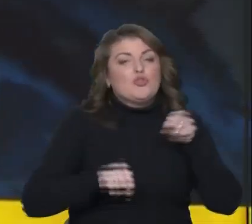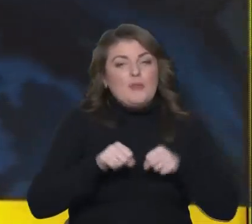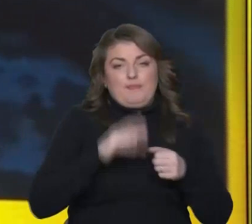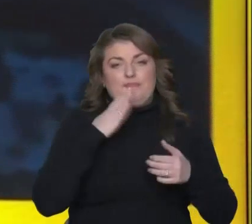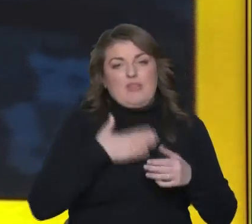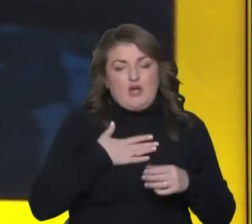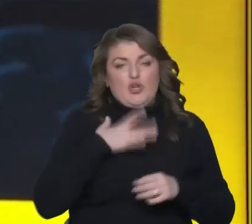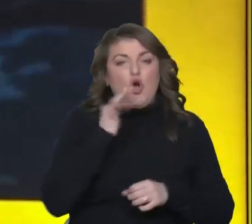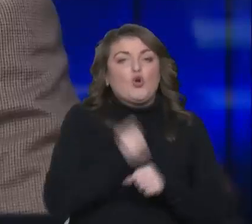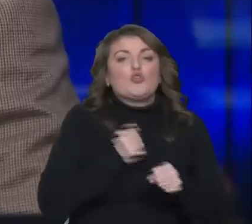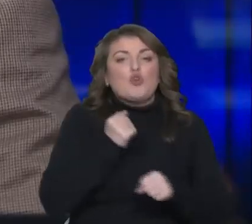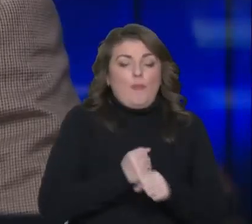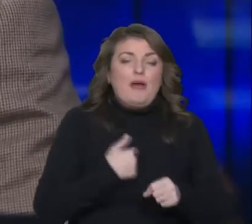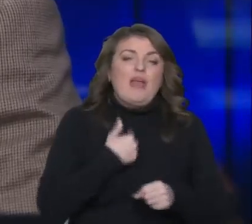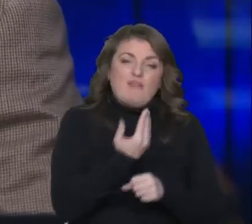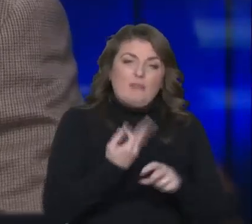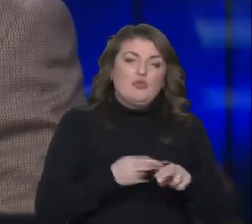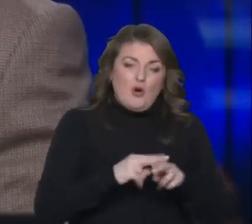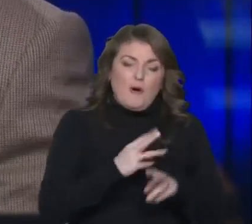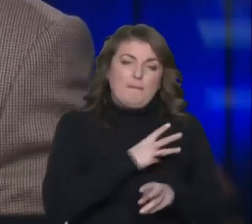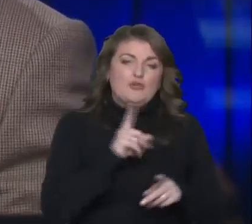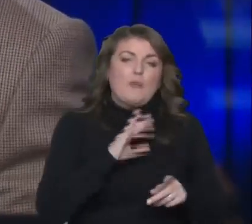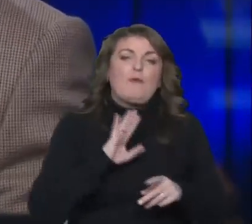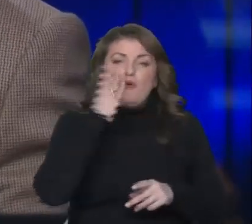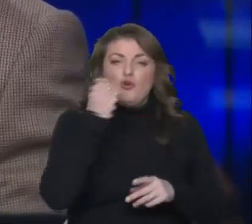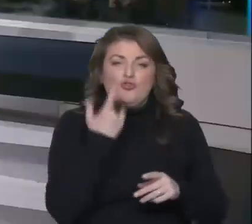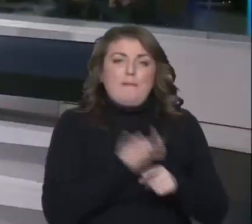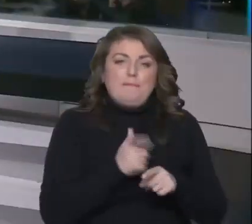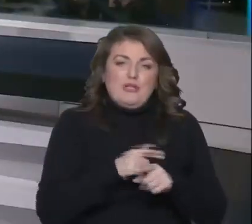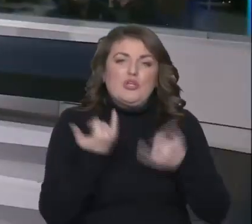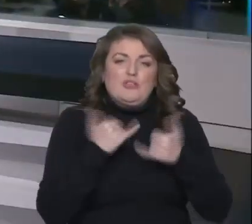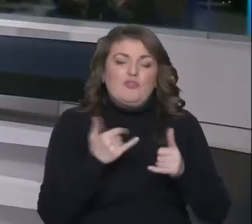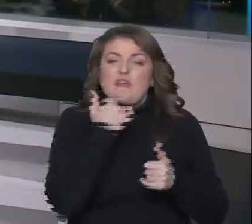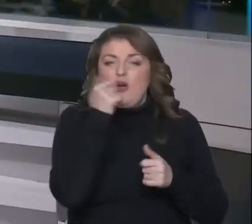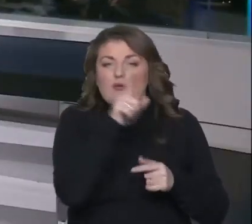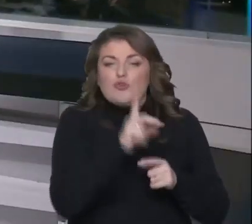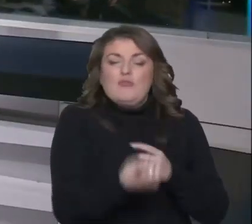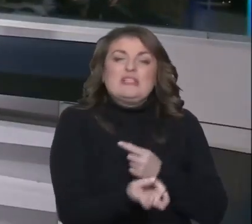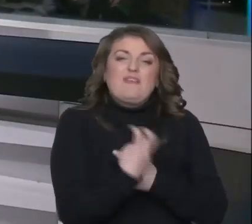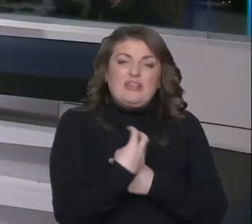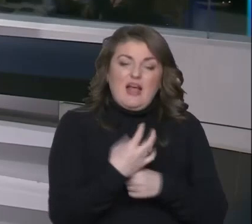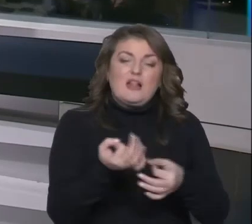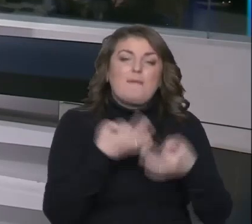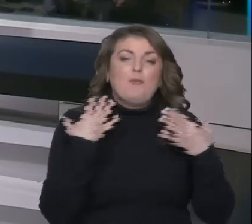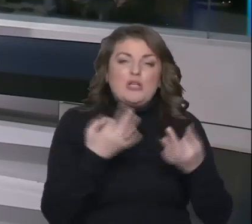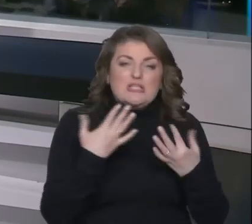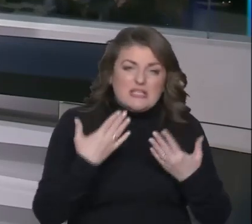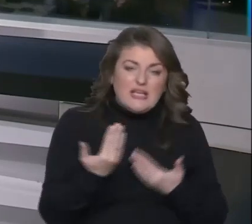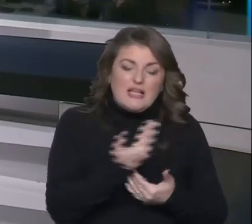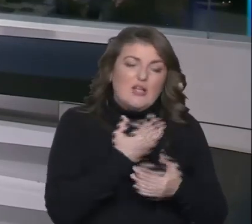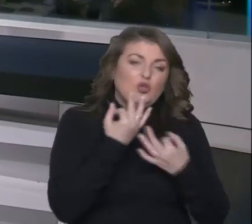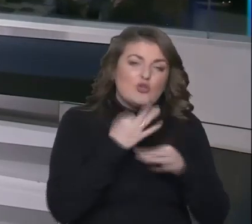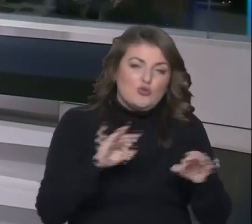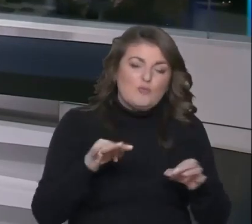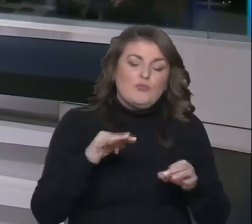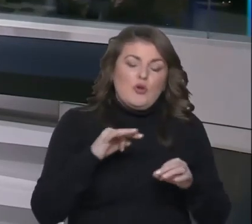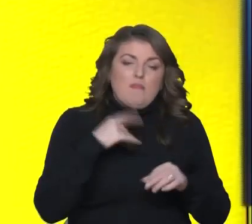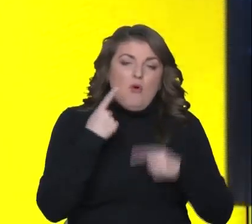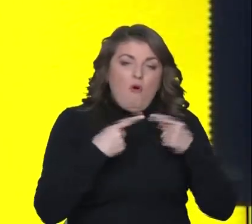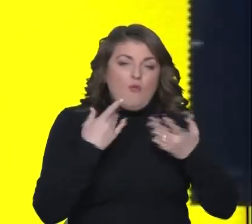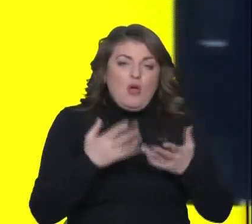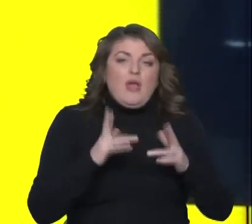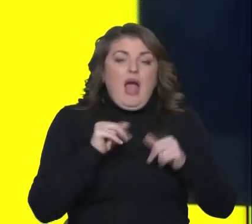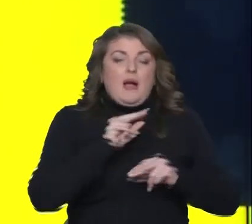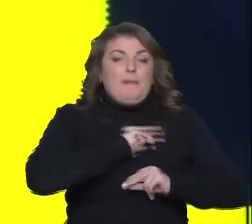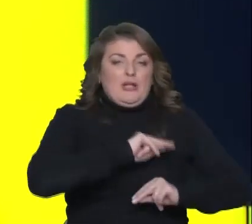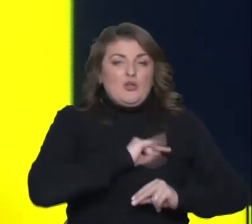можливостями наших розробок. Я вам цього і бажаю, щоб ворог ще більше дивувався. Дякую вам за те, що завітали. Дякую. Пояснили доступною мовою,